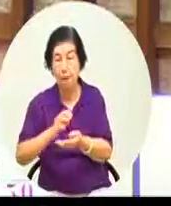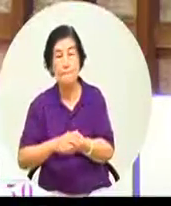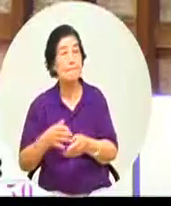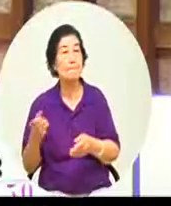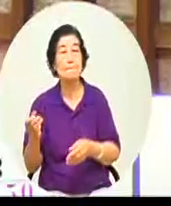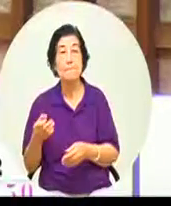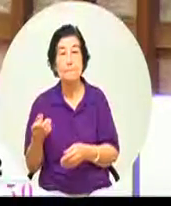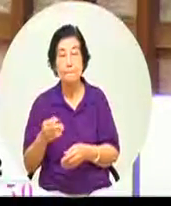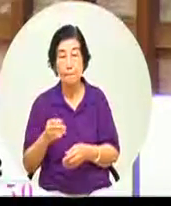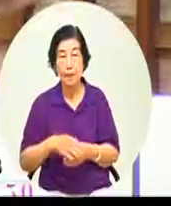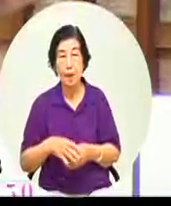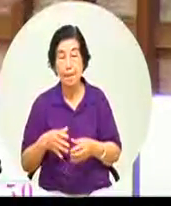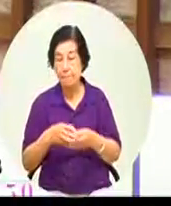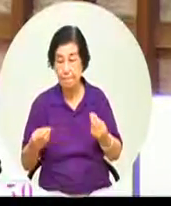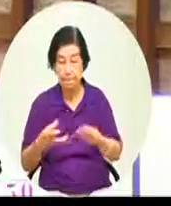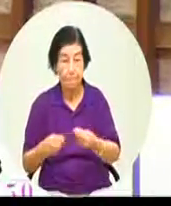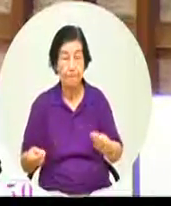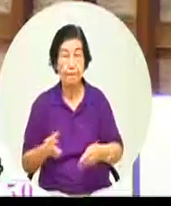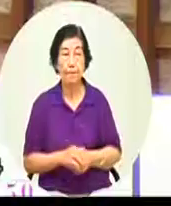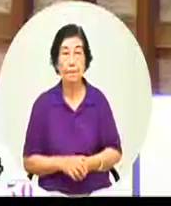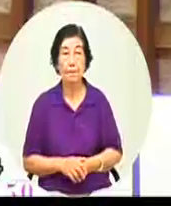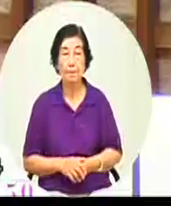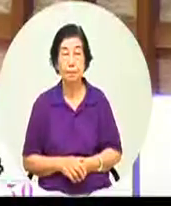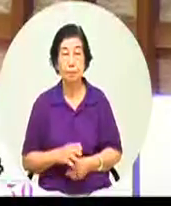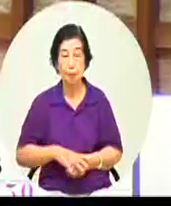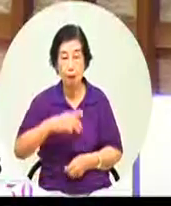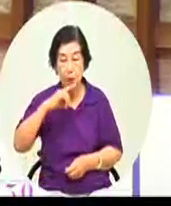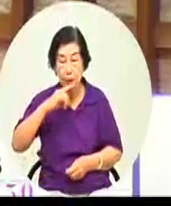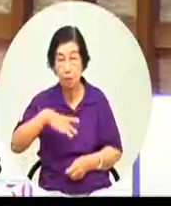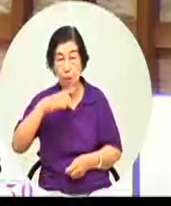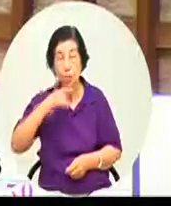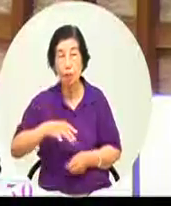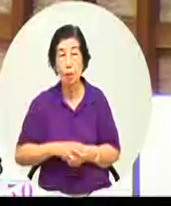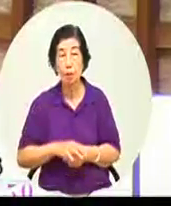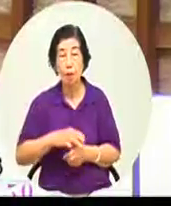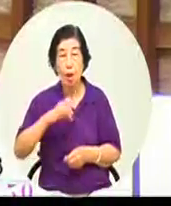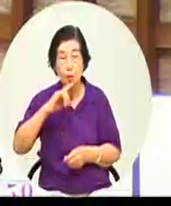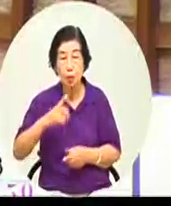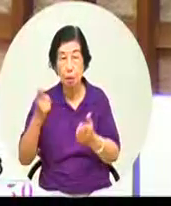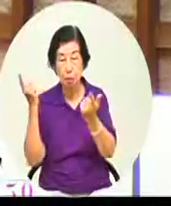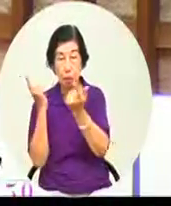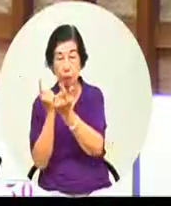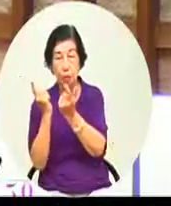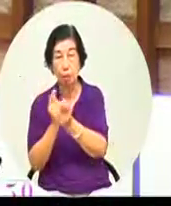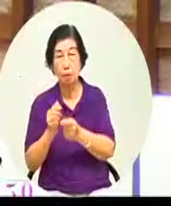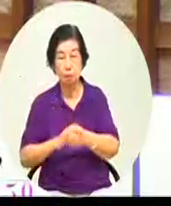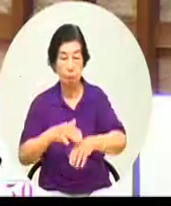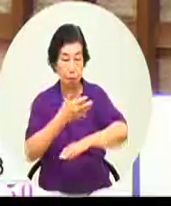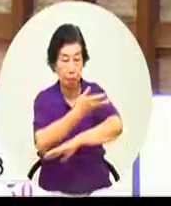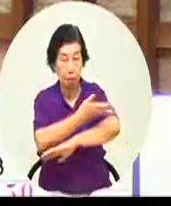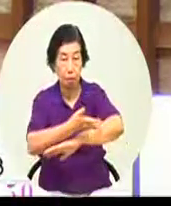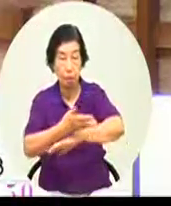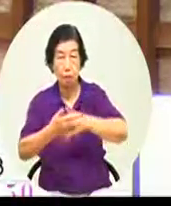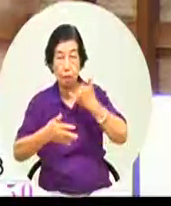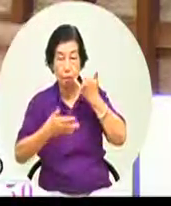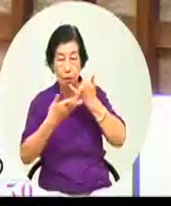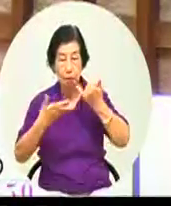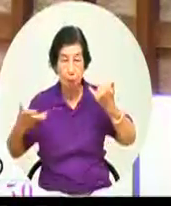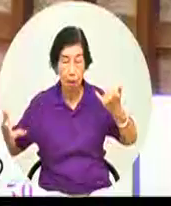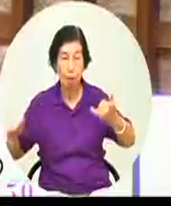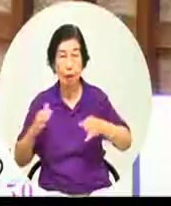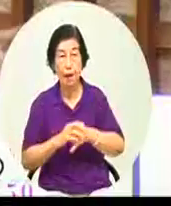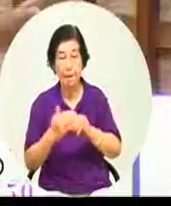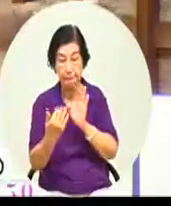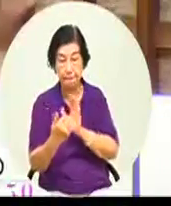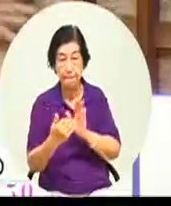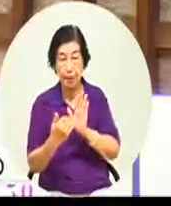那么第二个呢，那个越南啦、越南的越北啊，海防的副市长也有来参加我